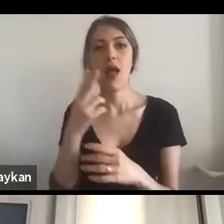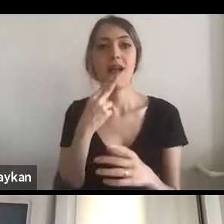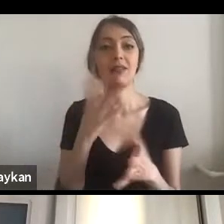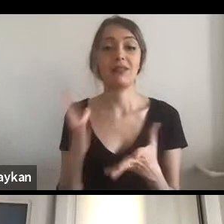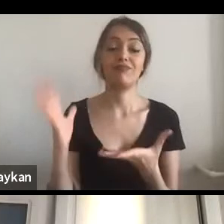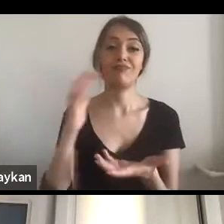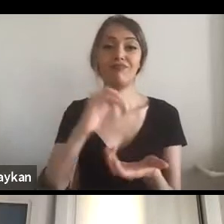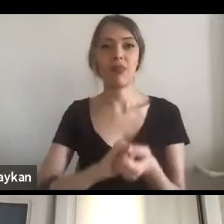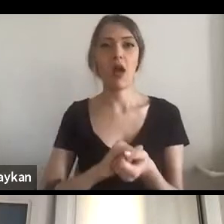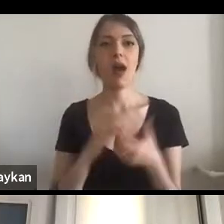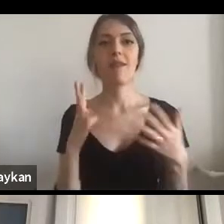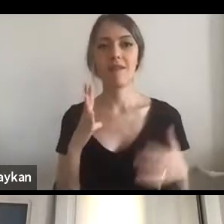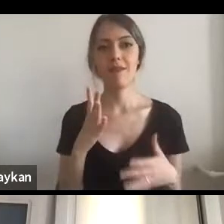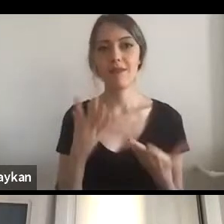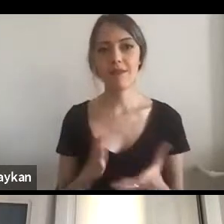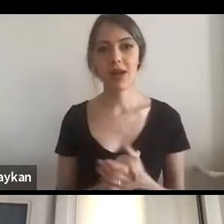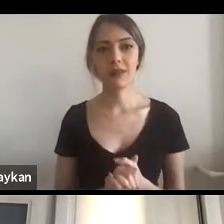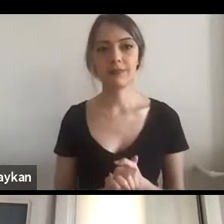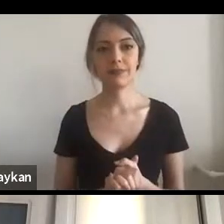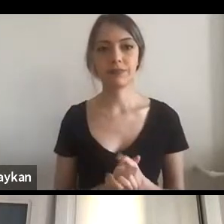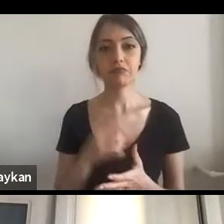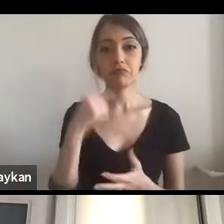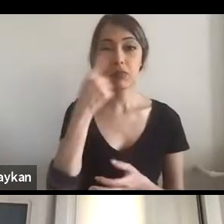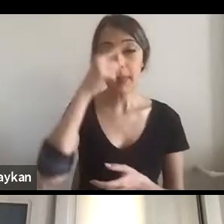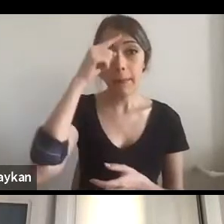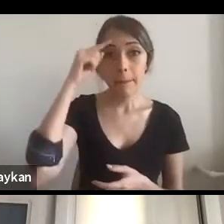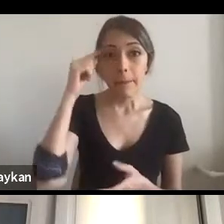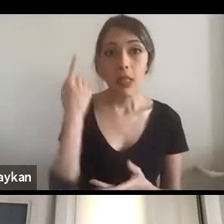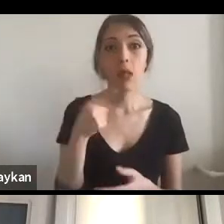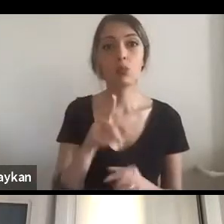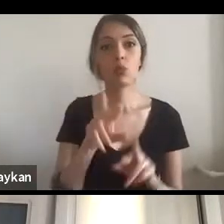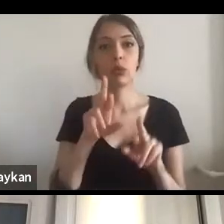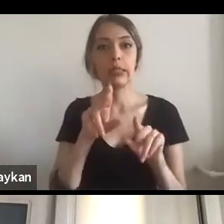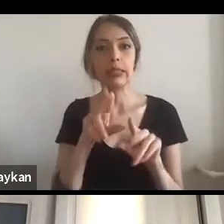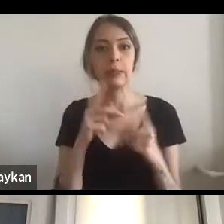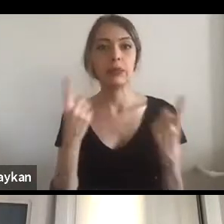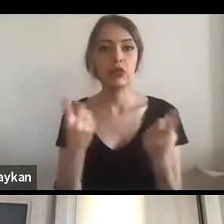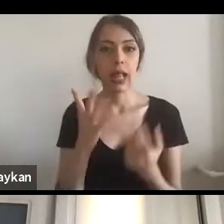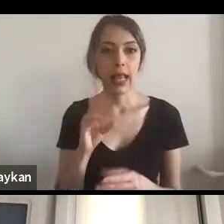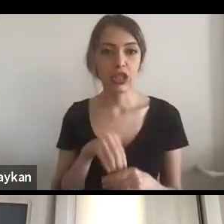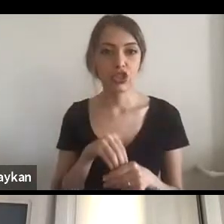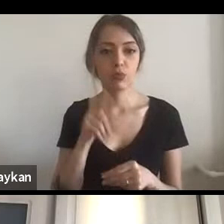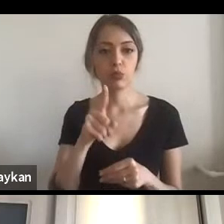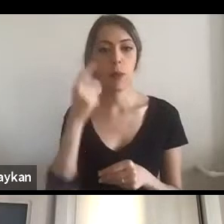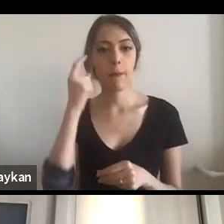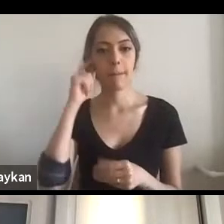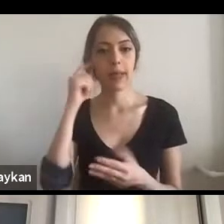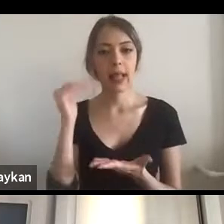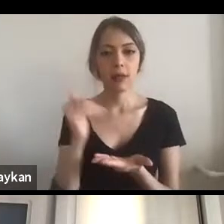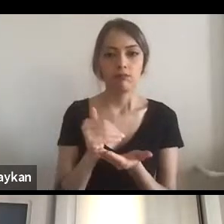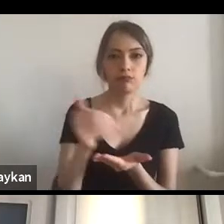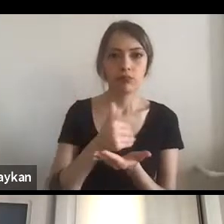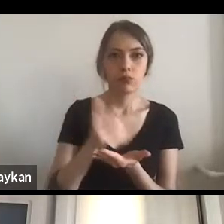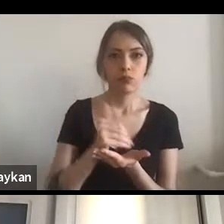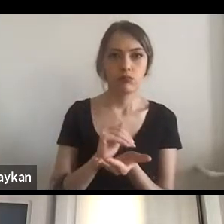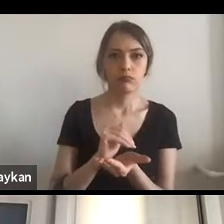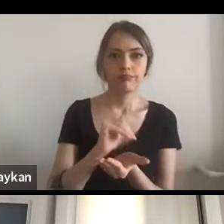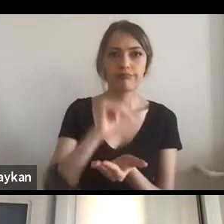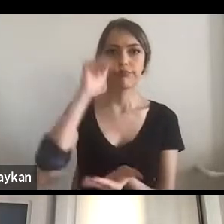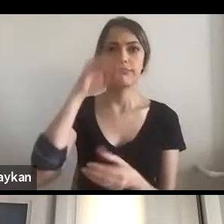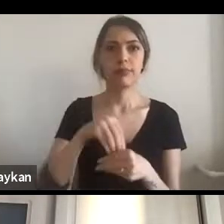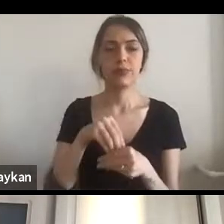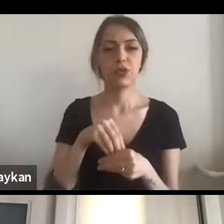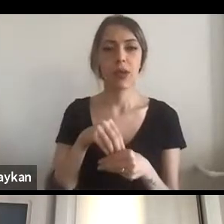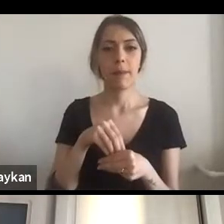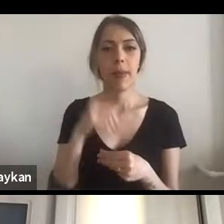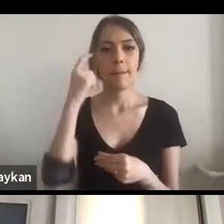daha güçlü. Belki hani bu gibi durumlarda bunların toplanması için bir duyuru yapılması bu